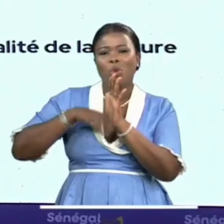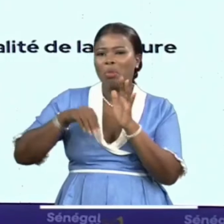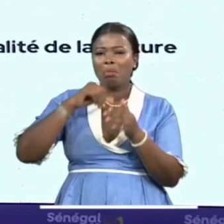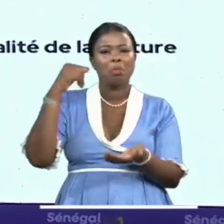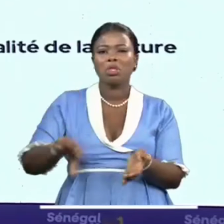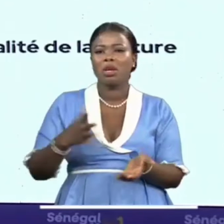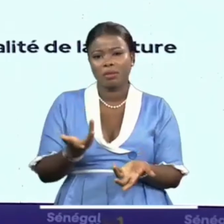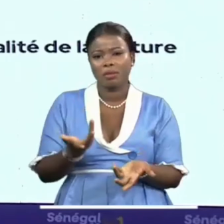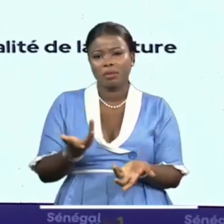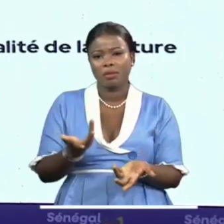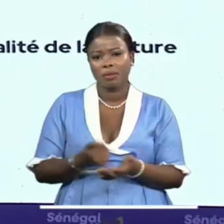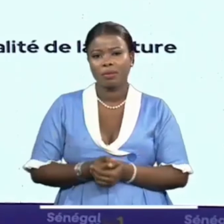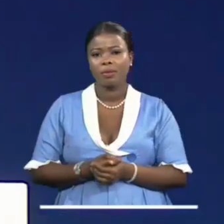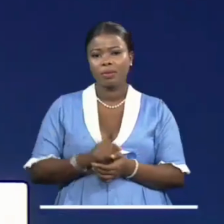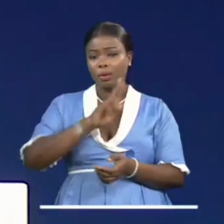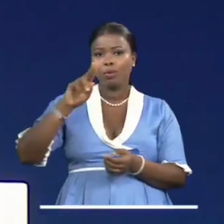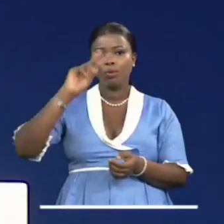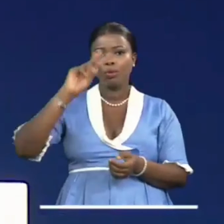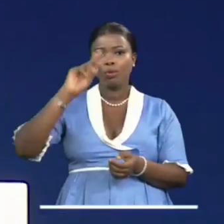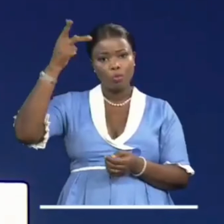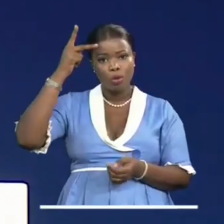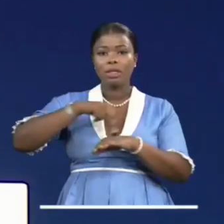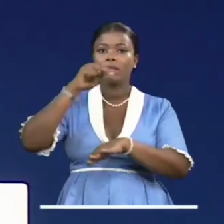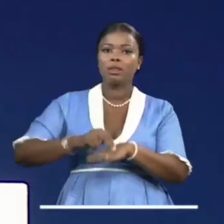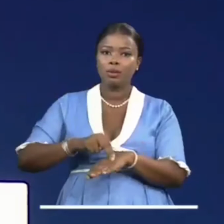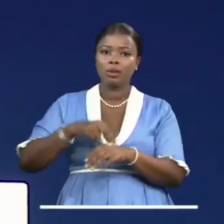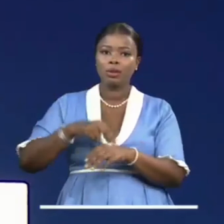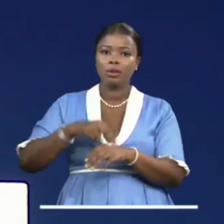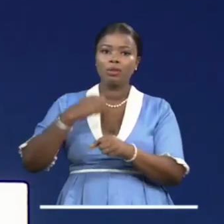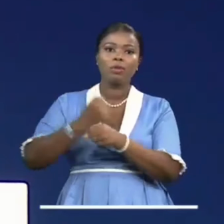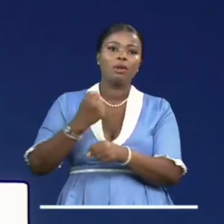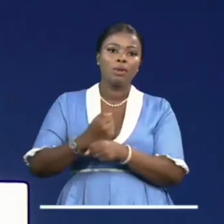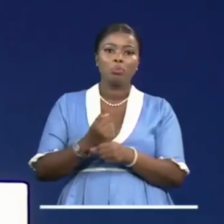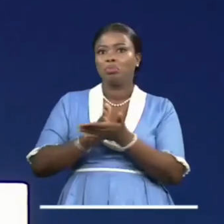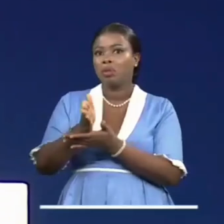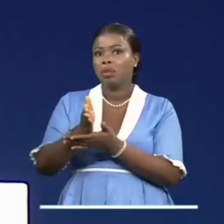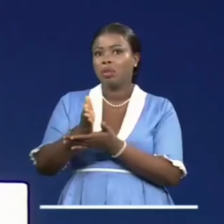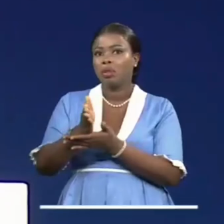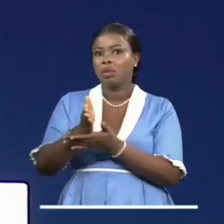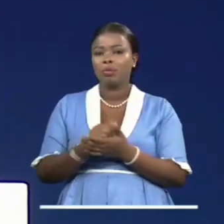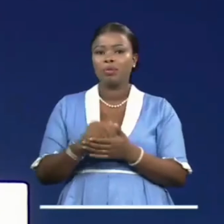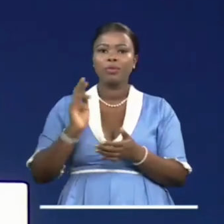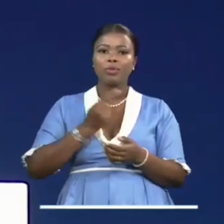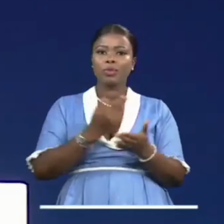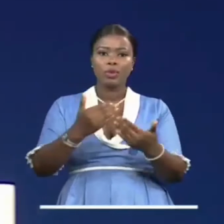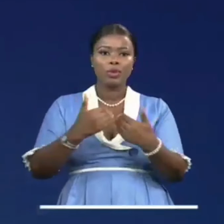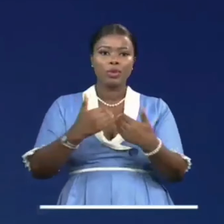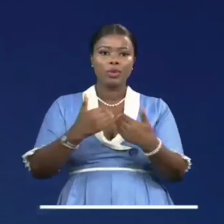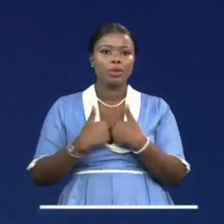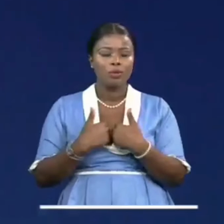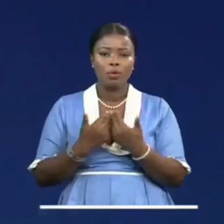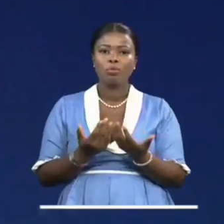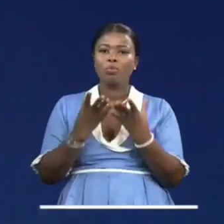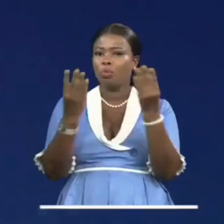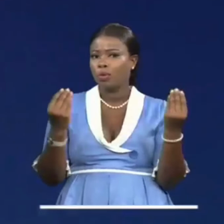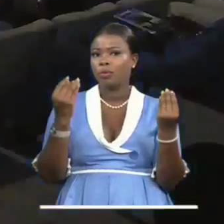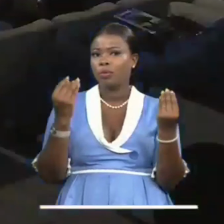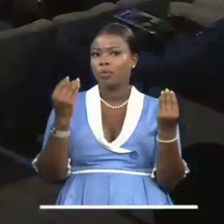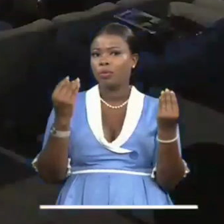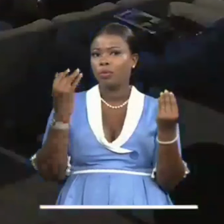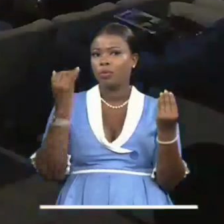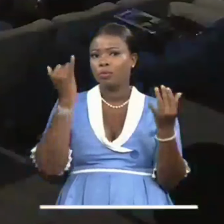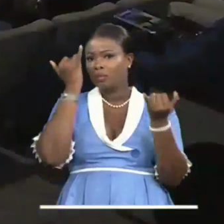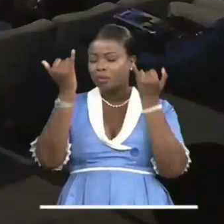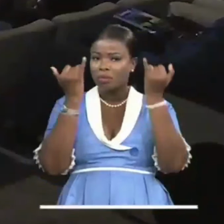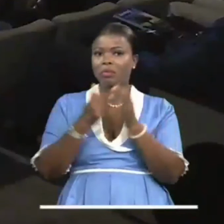une politique nationale d'emploi efficace dans ce pays nous avons eu beaucoup d'initiatives par le passé d'élaboration de politique nationale de